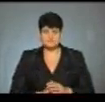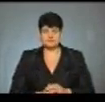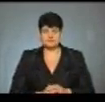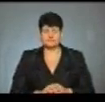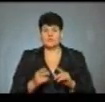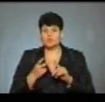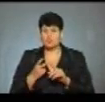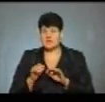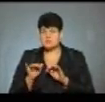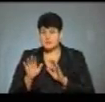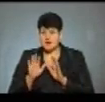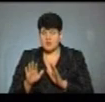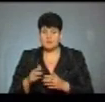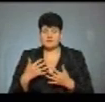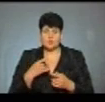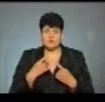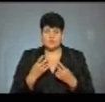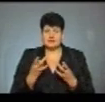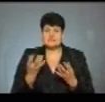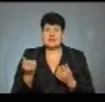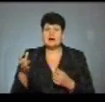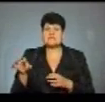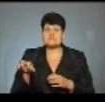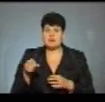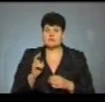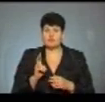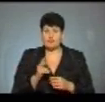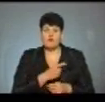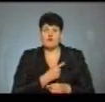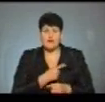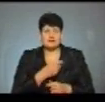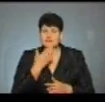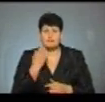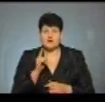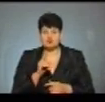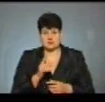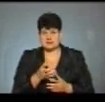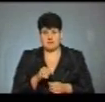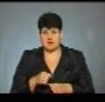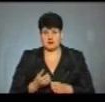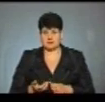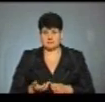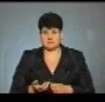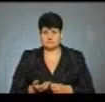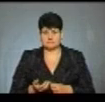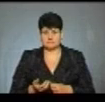Друга справа, і так як я вже говорив, що десь треба забрати. В медиків нема що забирати, тому що